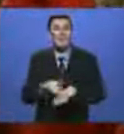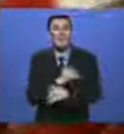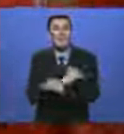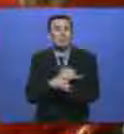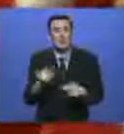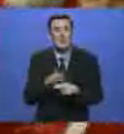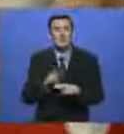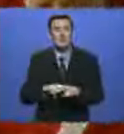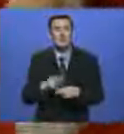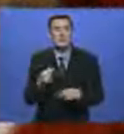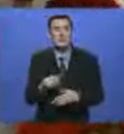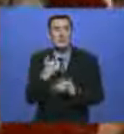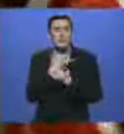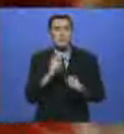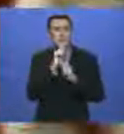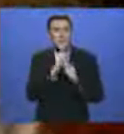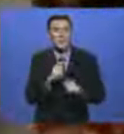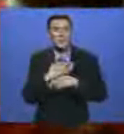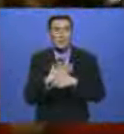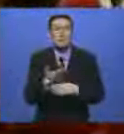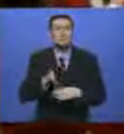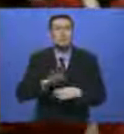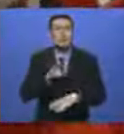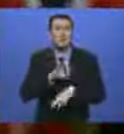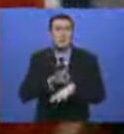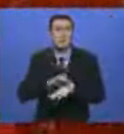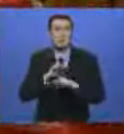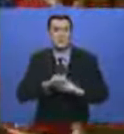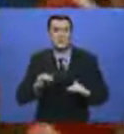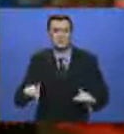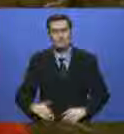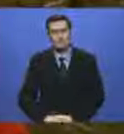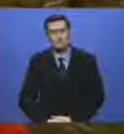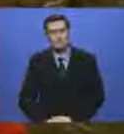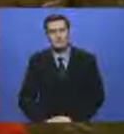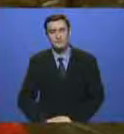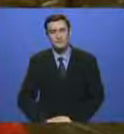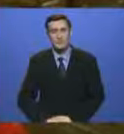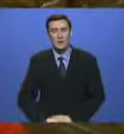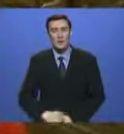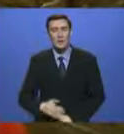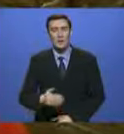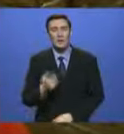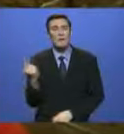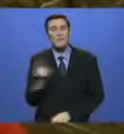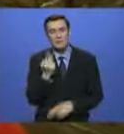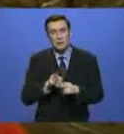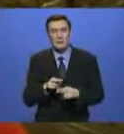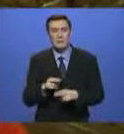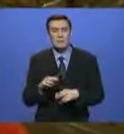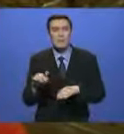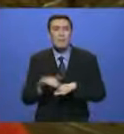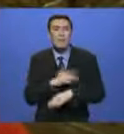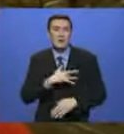все собранные деньги пойдут на подарки и помощь тяжело больным детям. Ну, во-первых, благотворительность – это всегда хорошо.